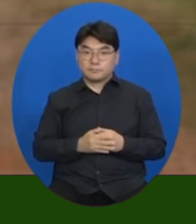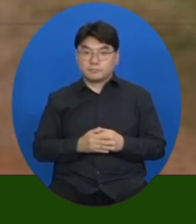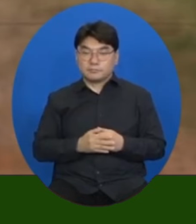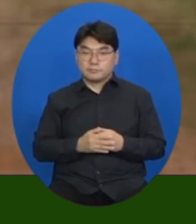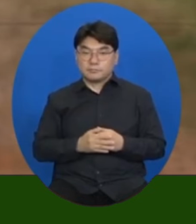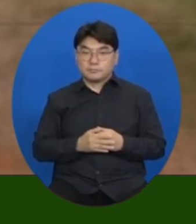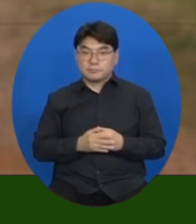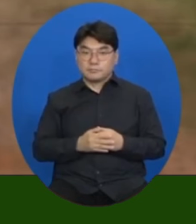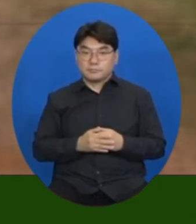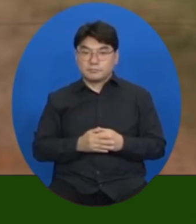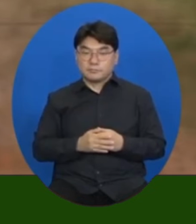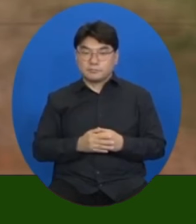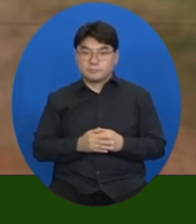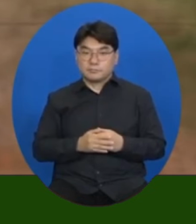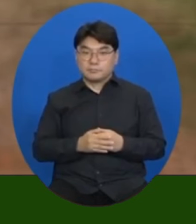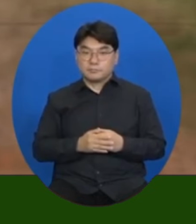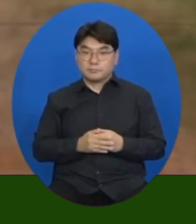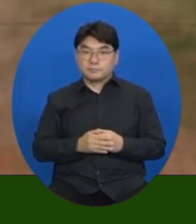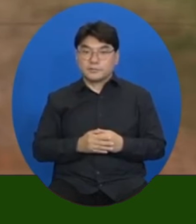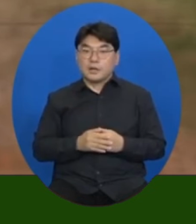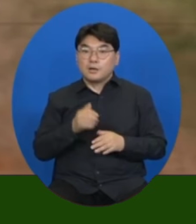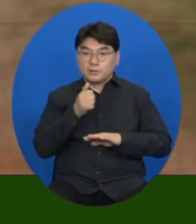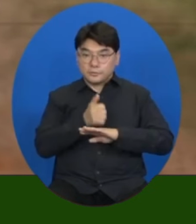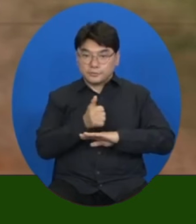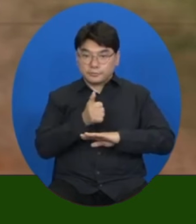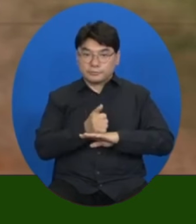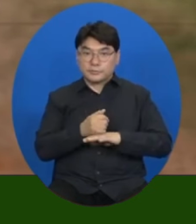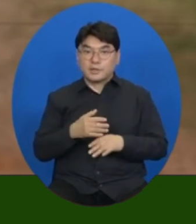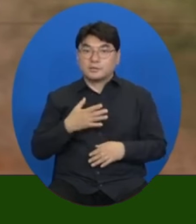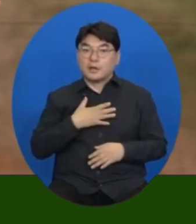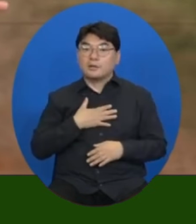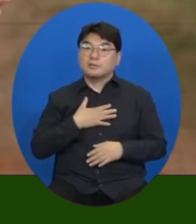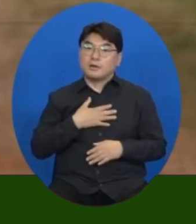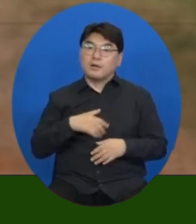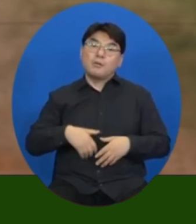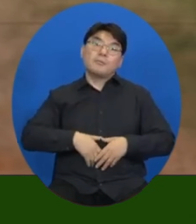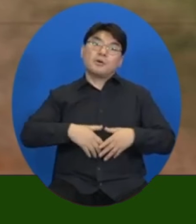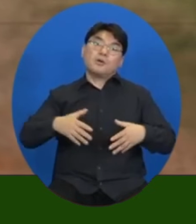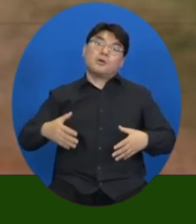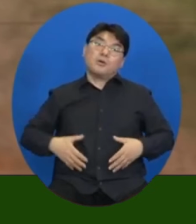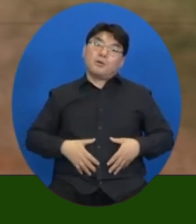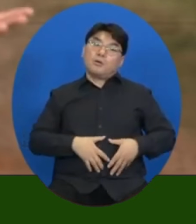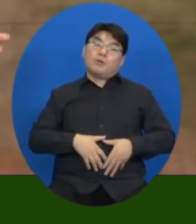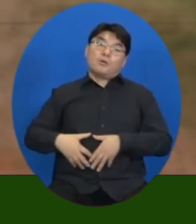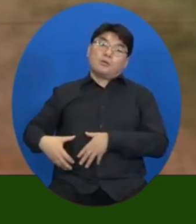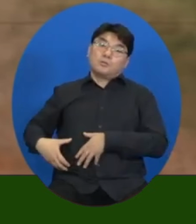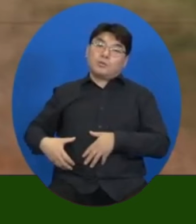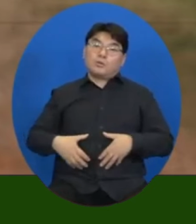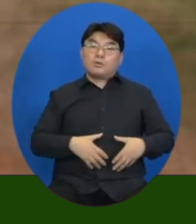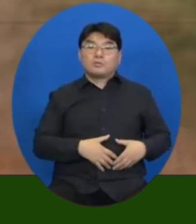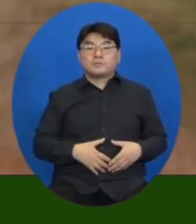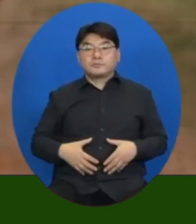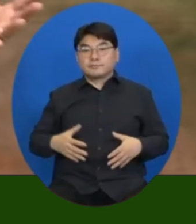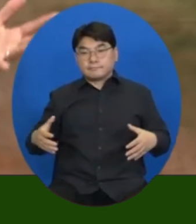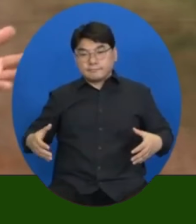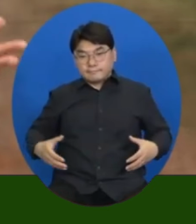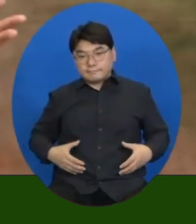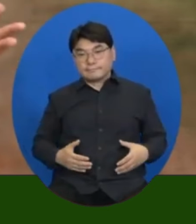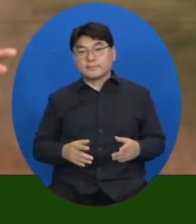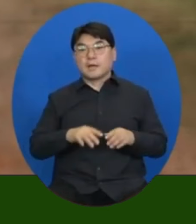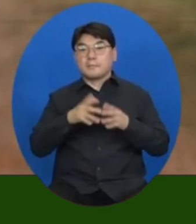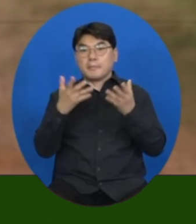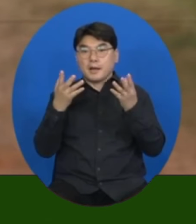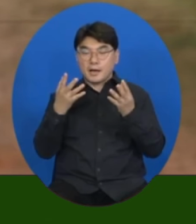하나의 절대적인 진리 주장이 되는 것이죠 결국 아 나는 좀 포용적이고 나는 좀 더 너그러워서 모든 종 다 만나는